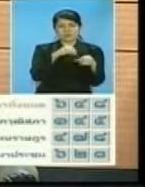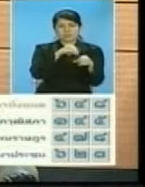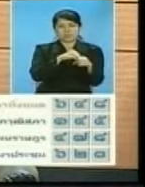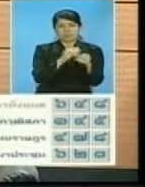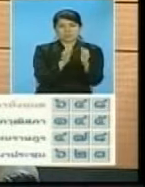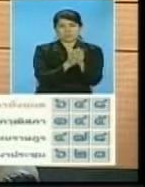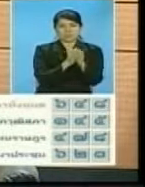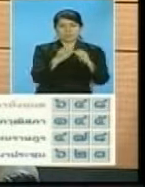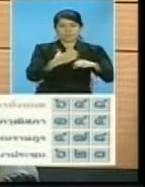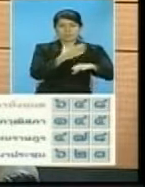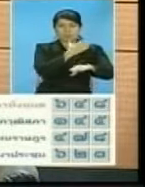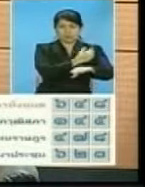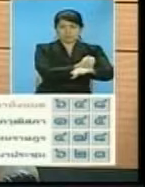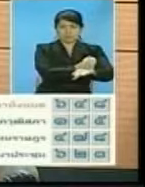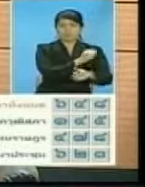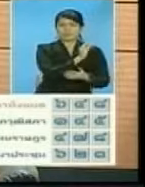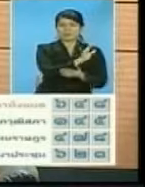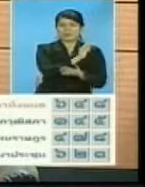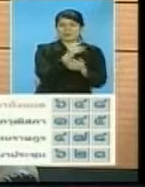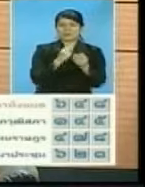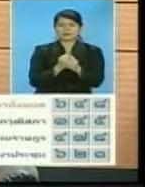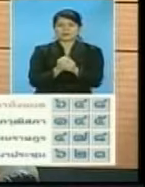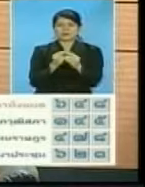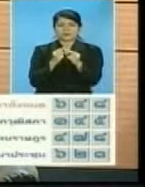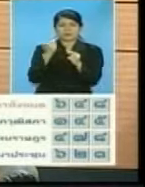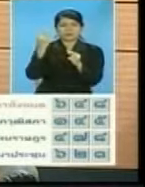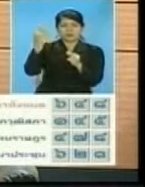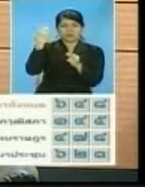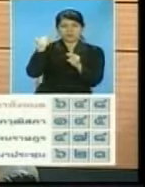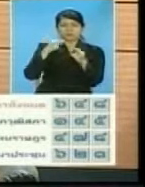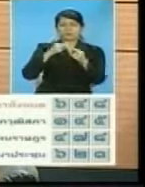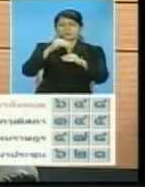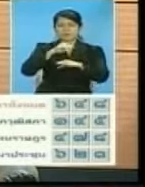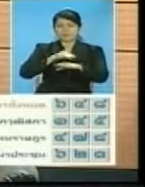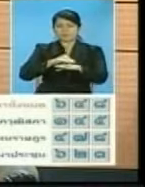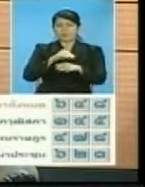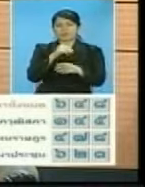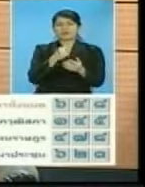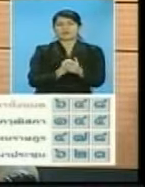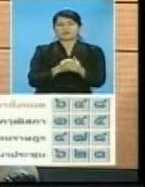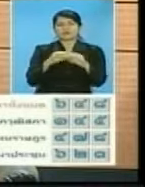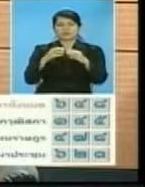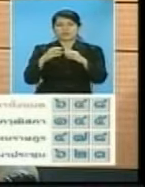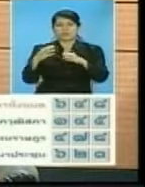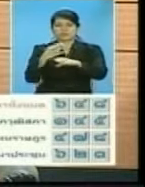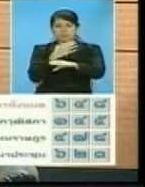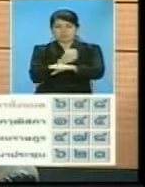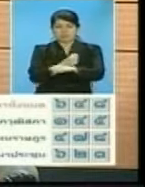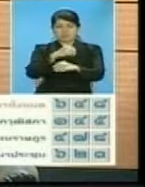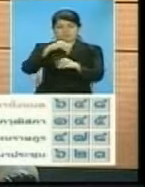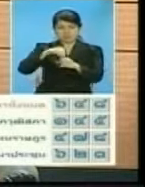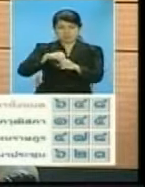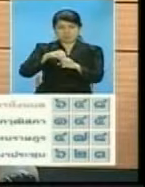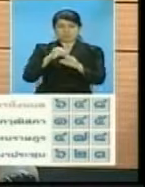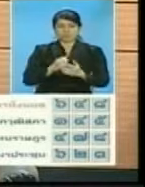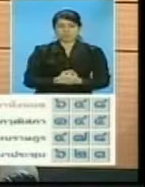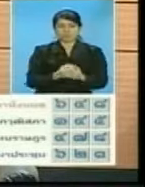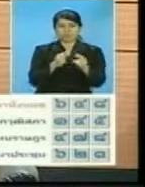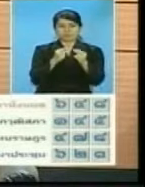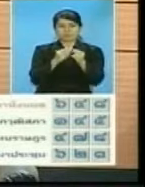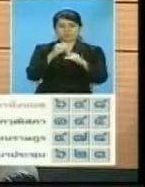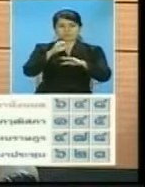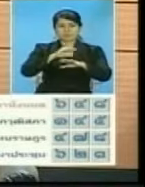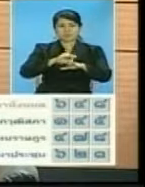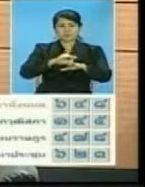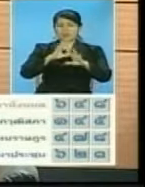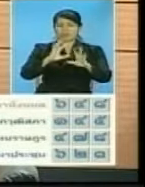การเมืองหรือเคยเป็นสมาชิกหรือเคยดำรงตำแหน่งและพ้นจากการเป็นสมาชิก